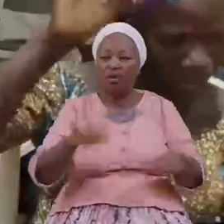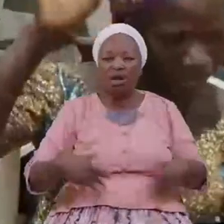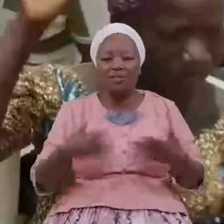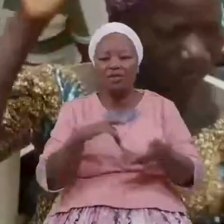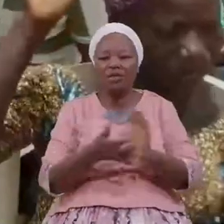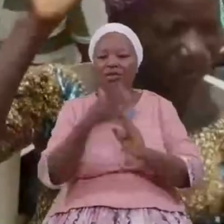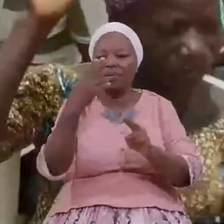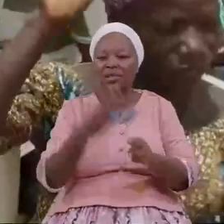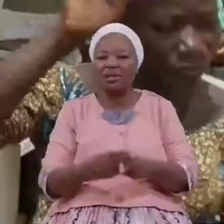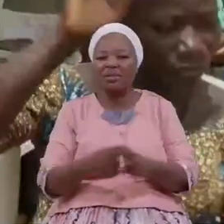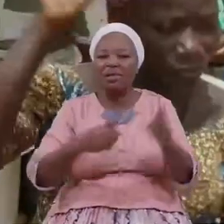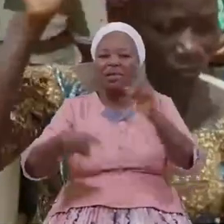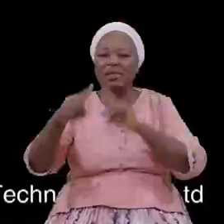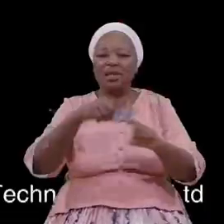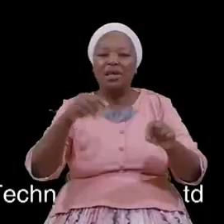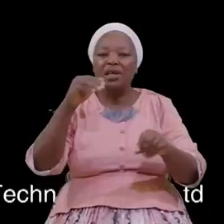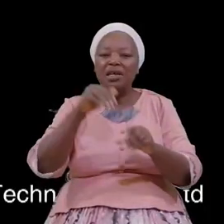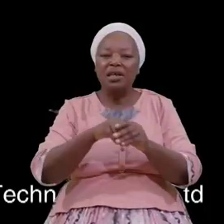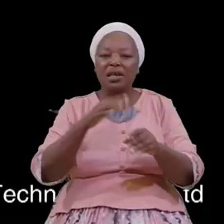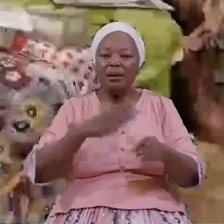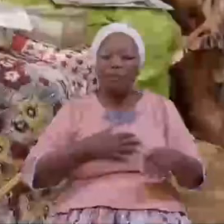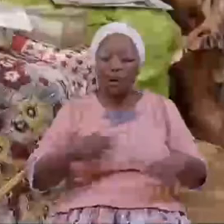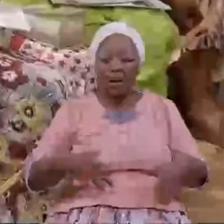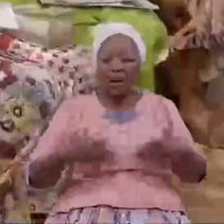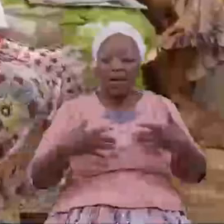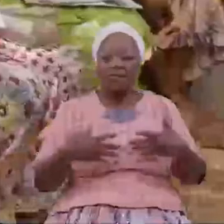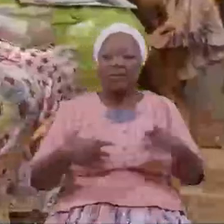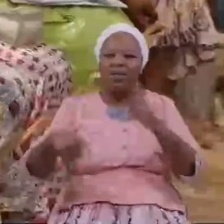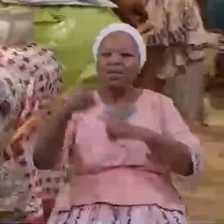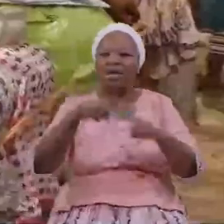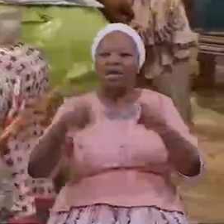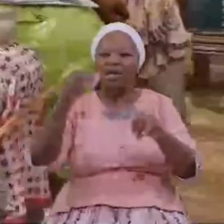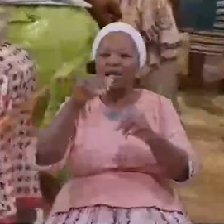votre vie. Il est dans ma vie. Il est dans ma vie.